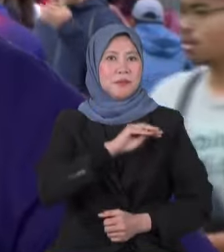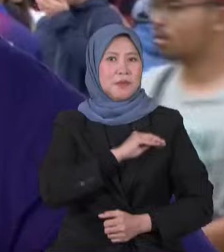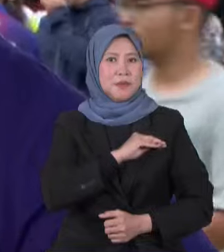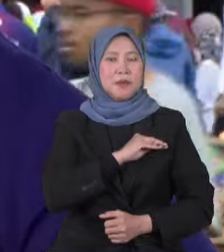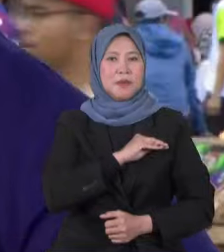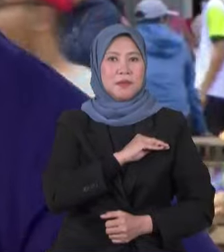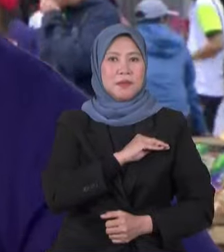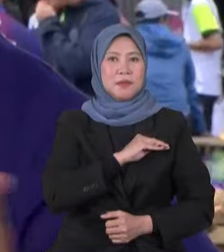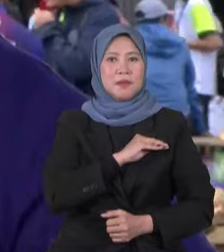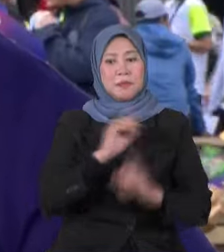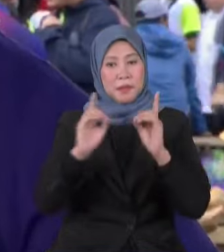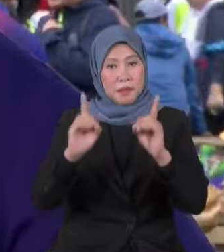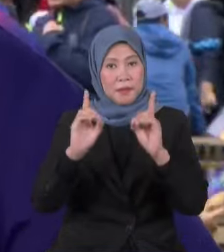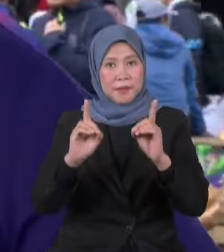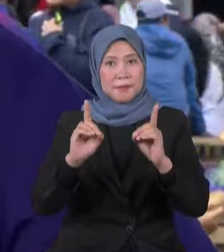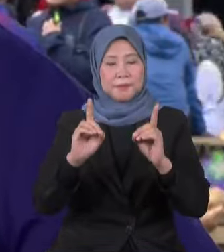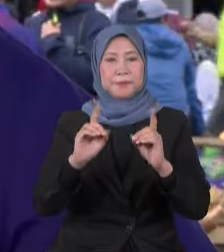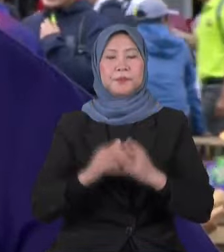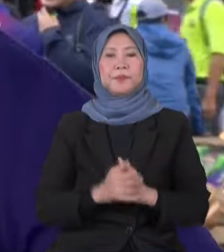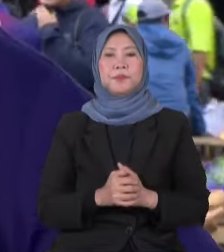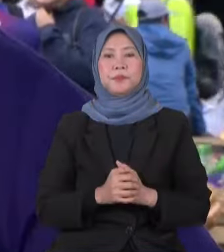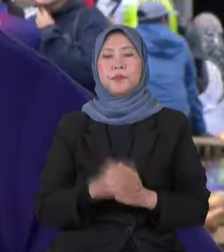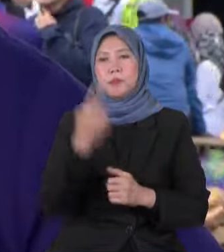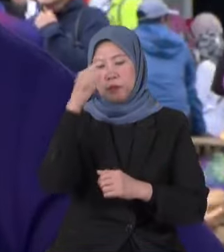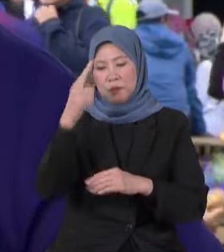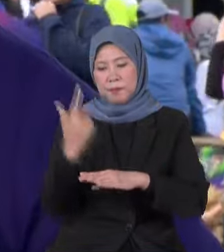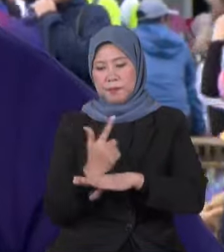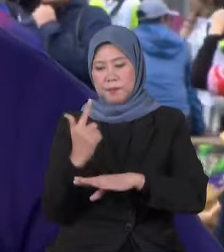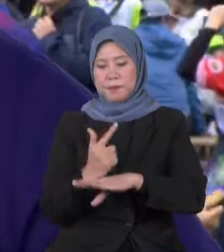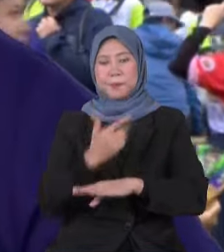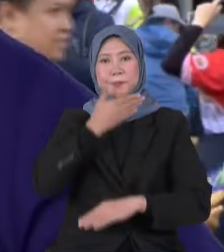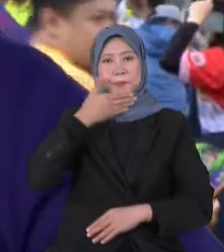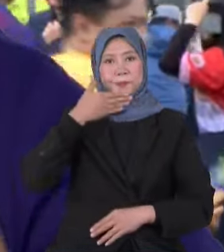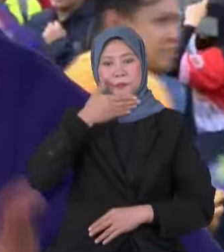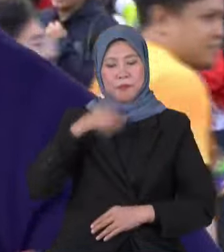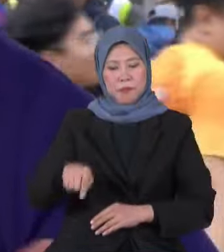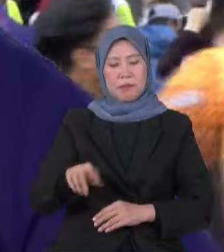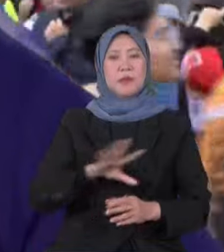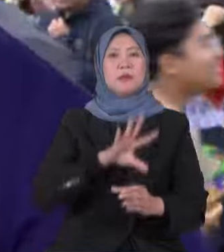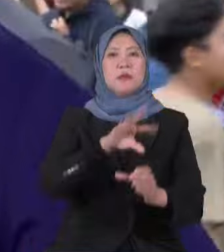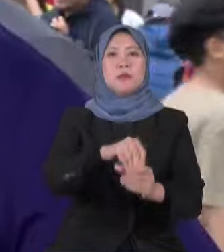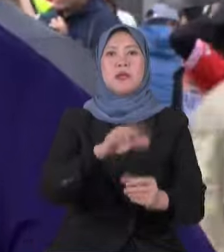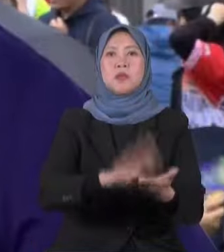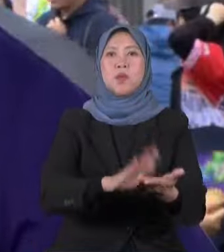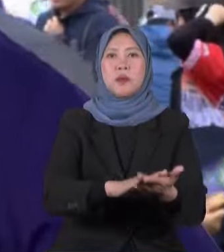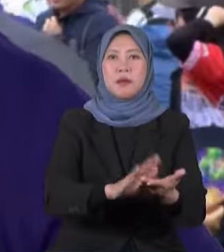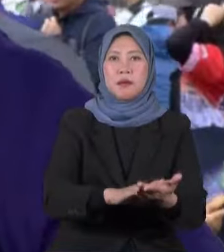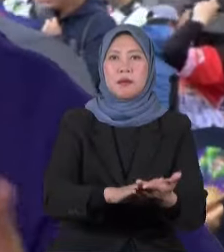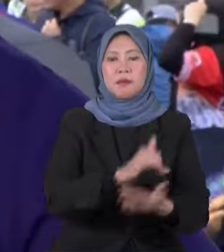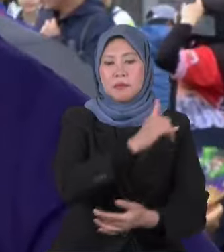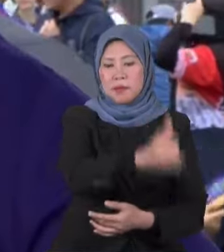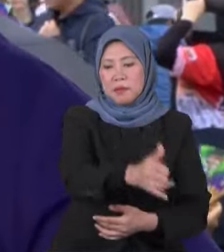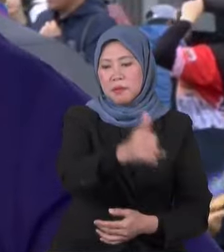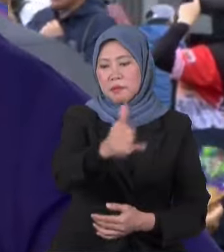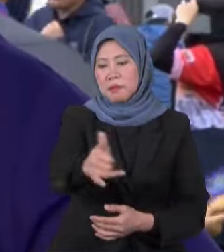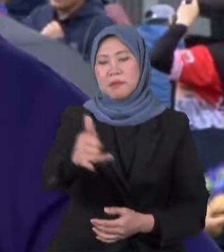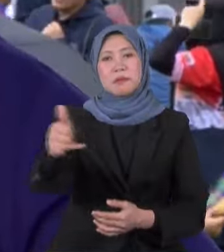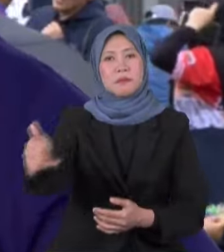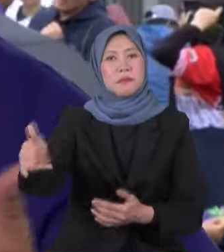terutamanya pihak Kementerian Pendidikan juga, untuk melatih belia-belia kita ni, kita masuk ke sekolah-sekolah juga. Masuk ke sekolah-sekolah